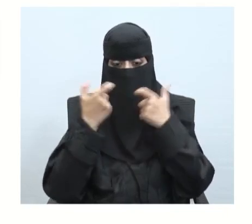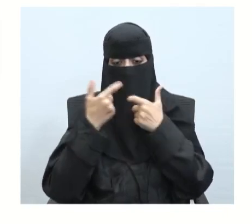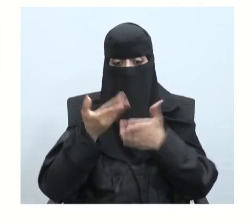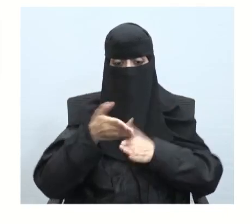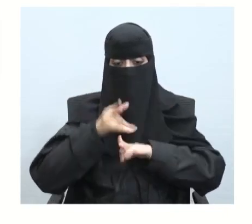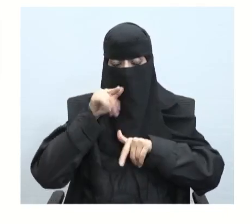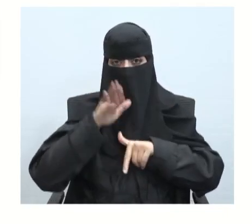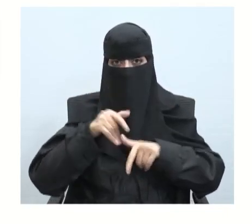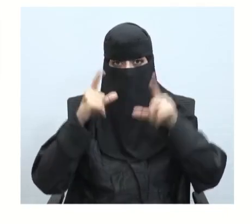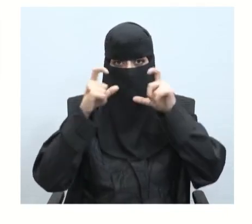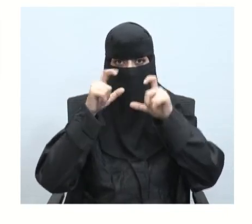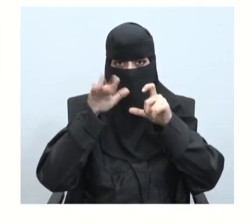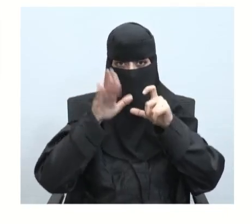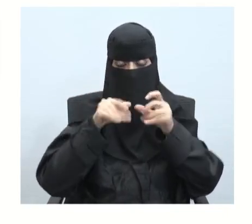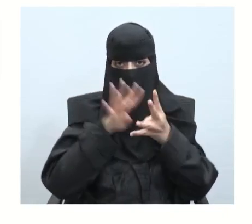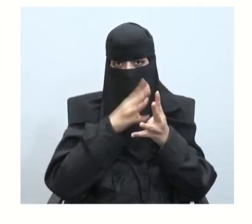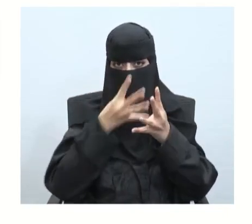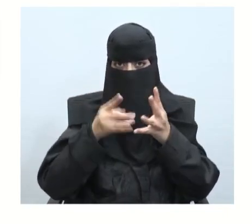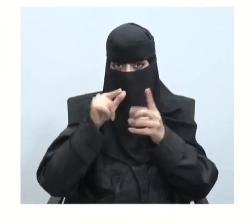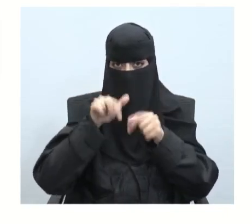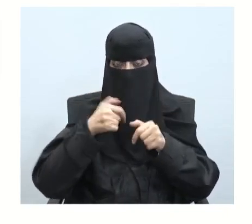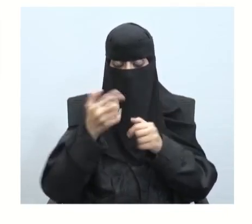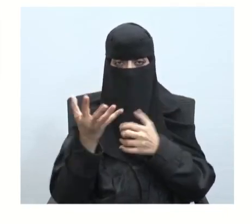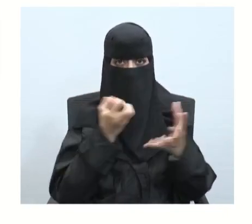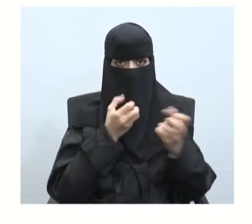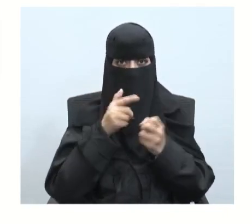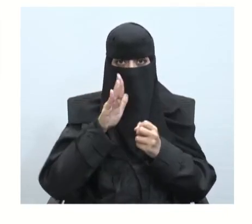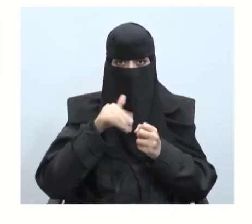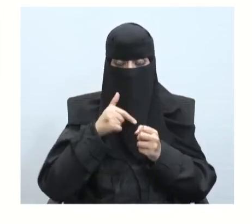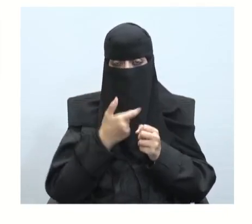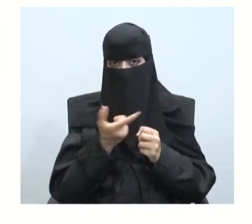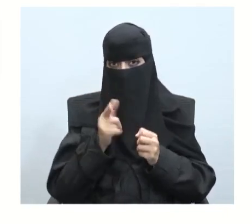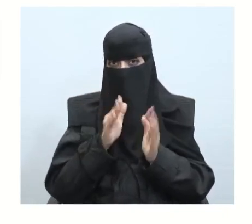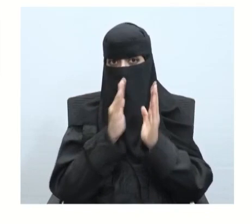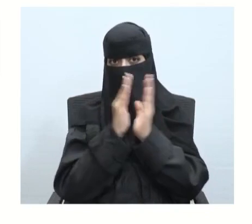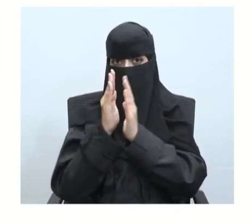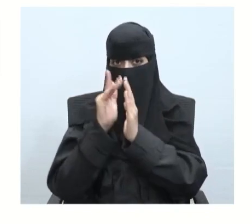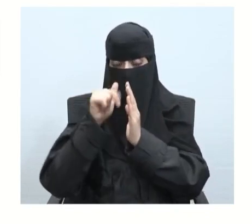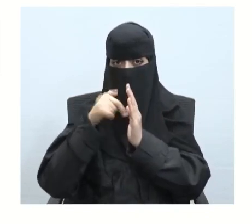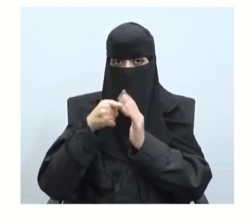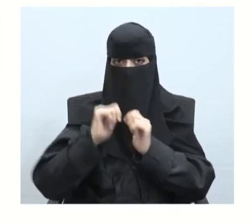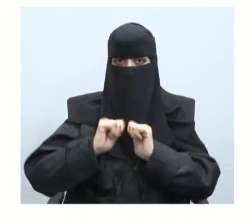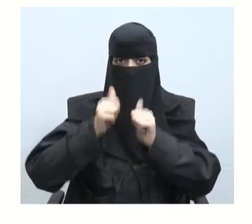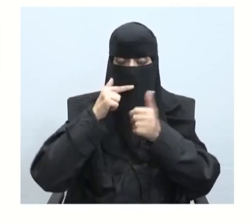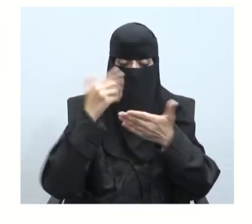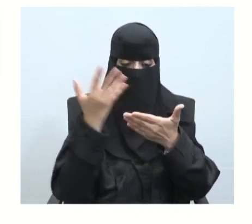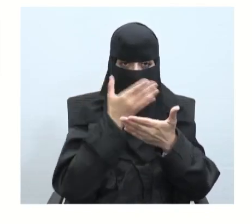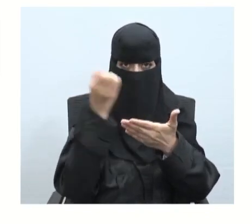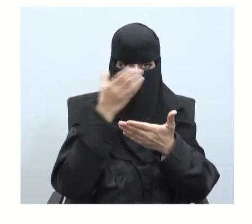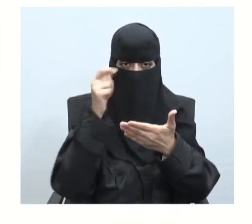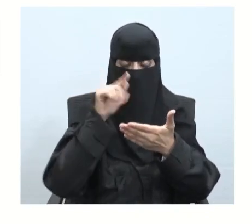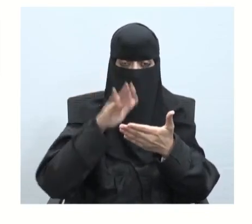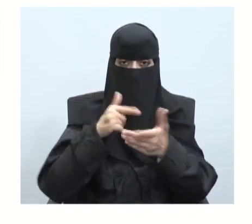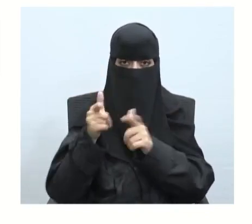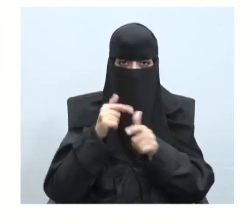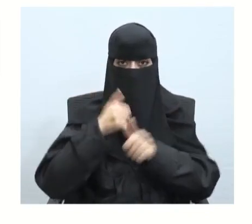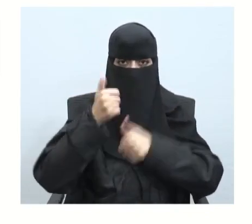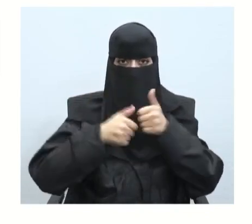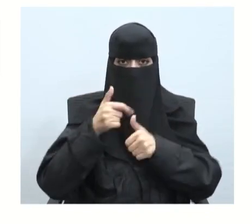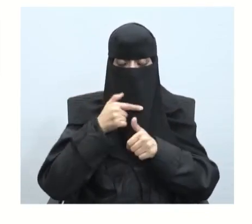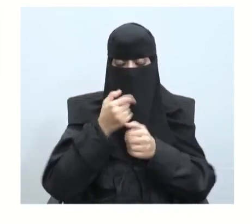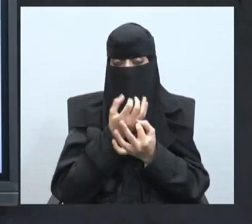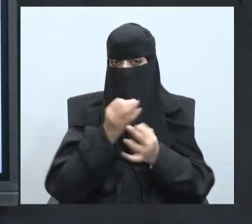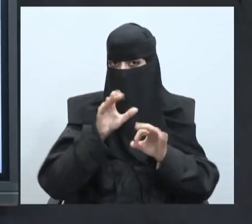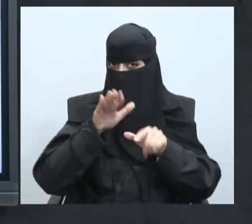ايضا ان تصور هذه الجداول تجمع هذه الجداول لديك في ملف ليتسن لك مذاكرتها باذن الله في الاختبارات